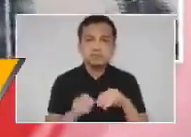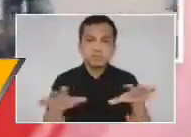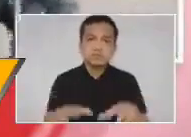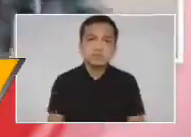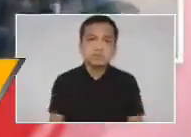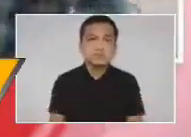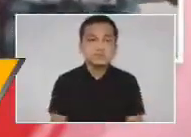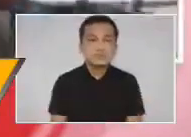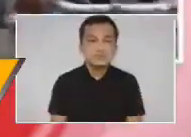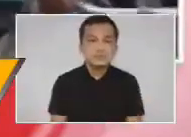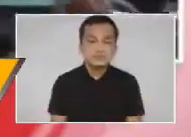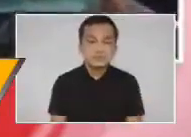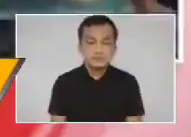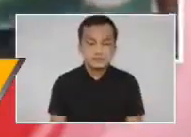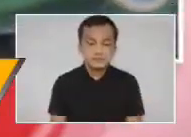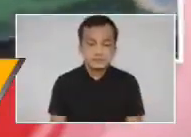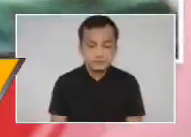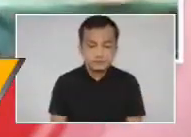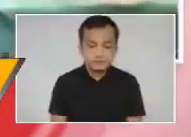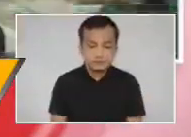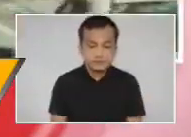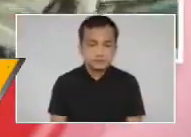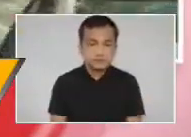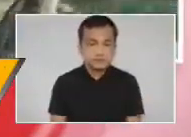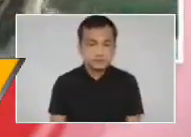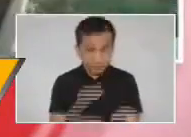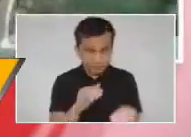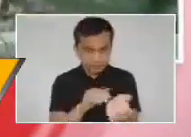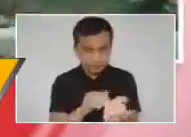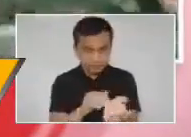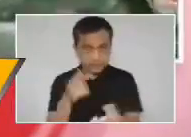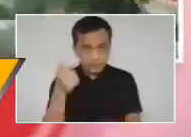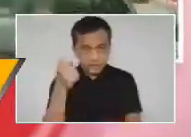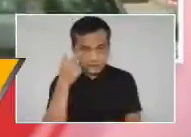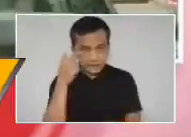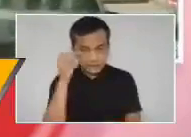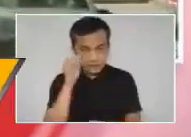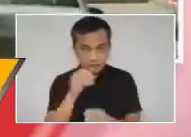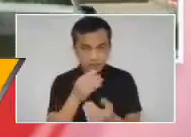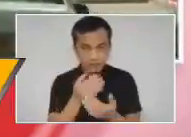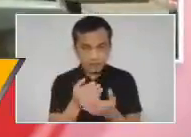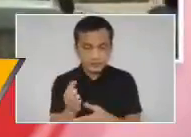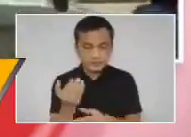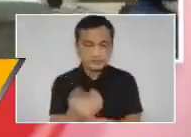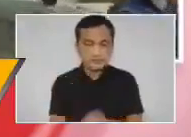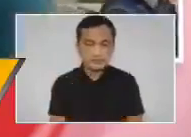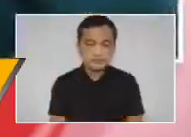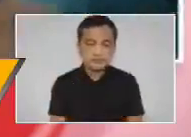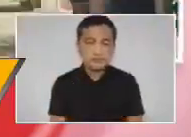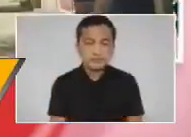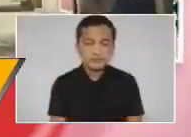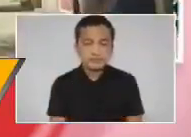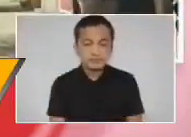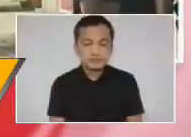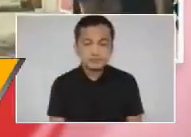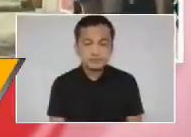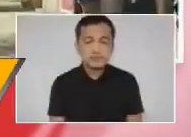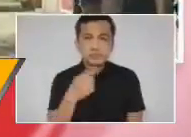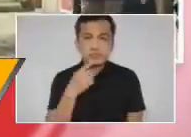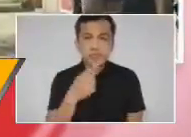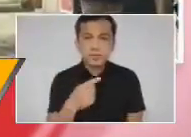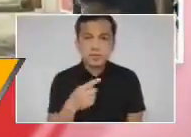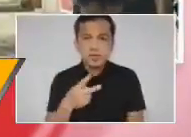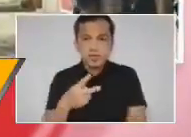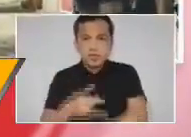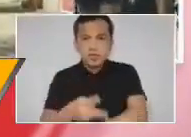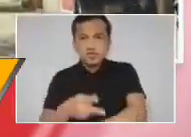na very highly transmissible itong virus na ito, no? Kagaya ng South African, UK variant, or yung